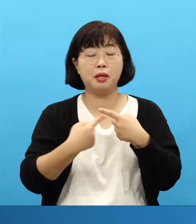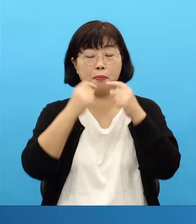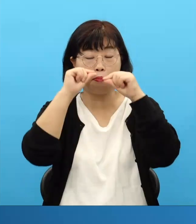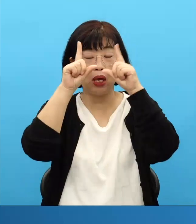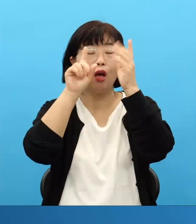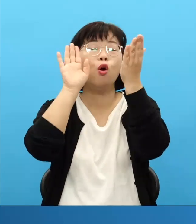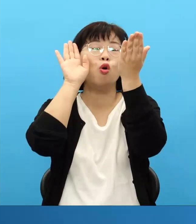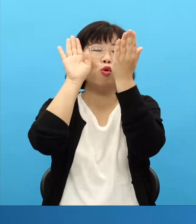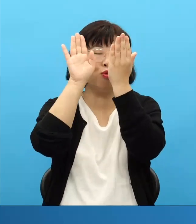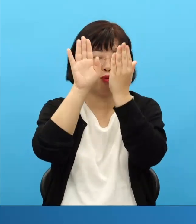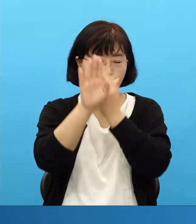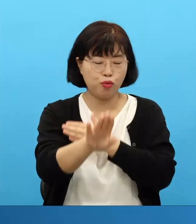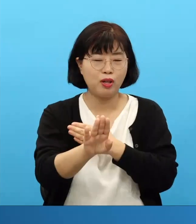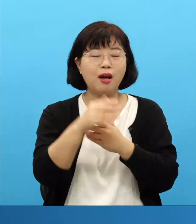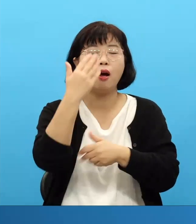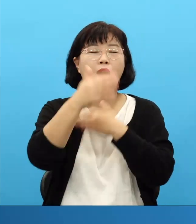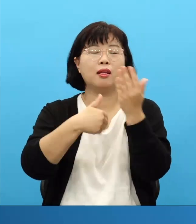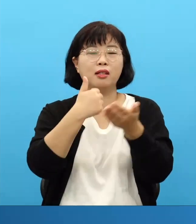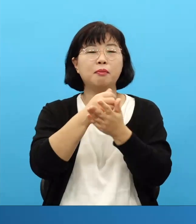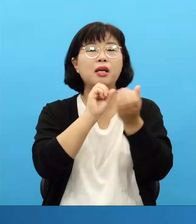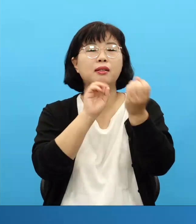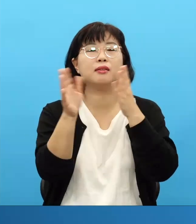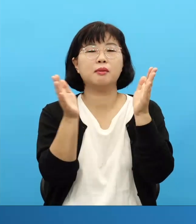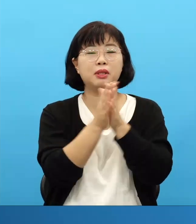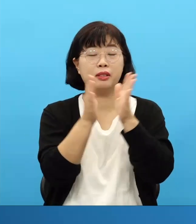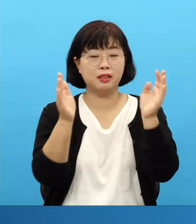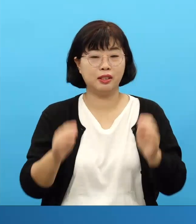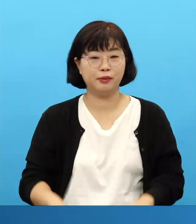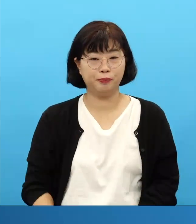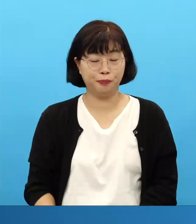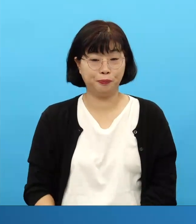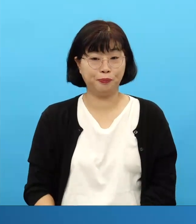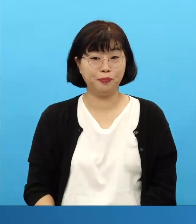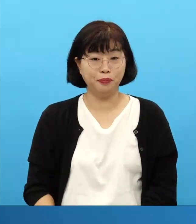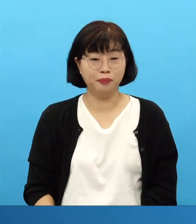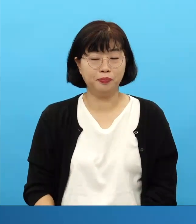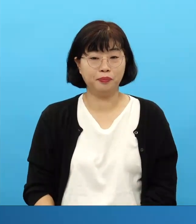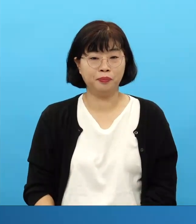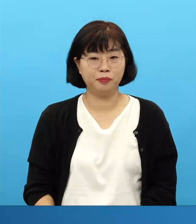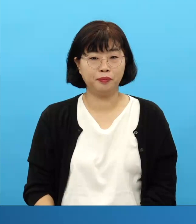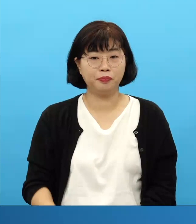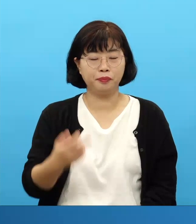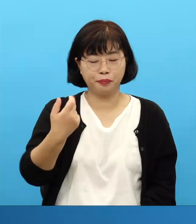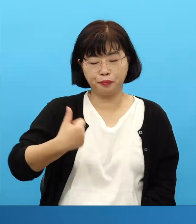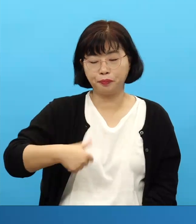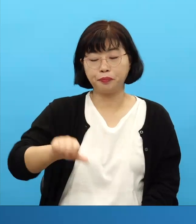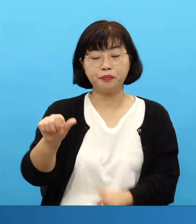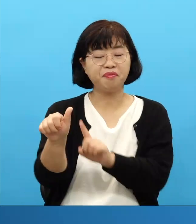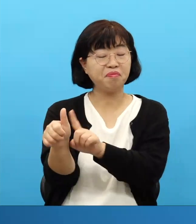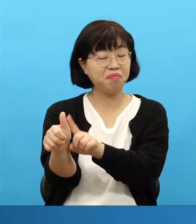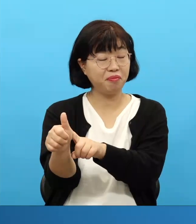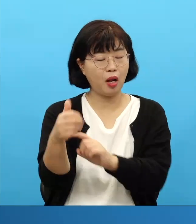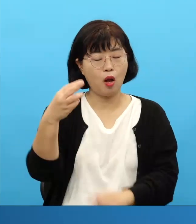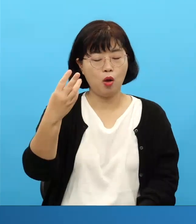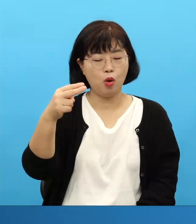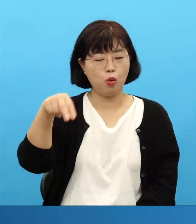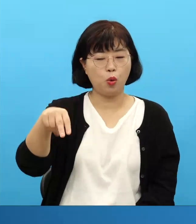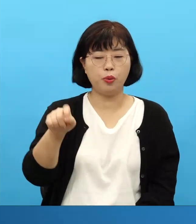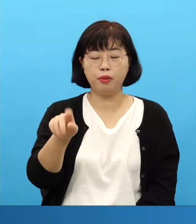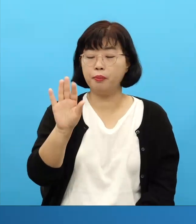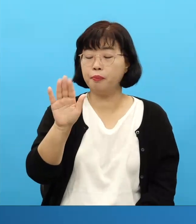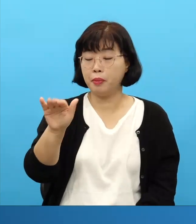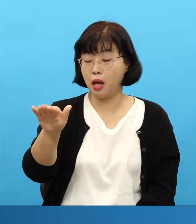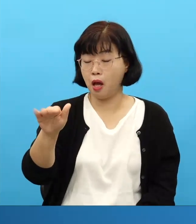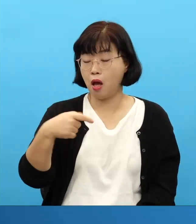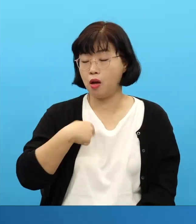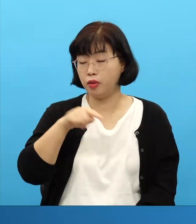moment he held that, God said, "Walk to the north, south, east, and west of this land that I will give you." 보는 것은 너와 네 후손에게 영원히 주리라. Everything you see that I will give to